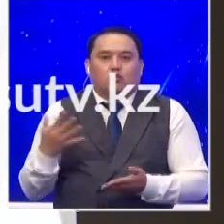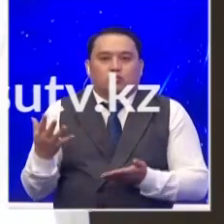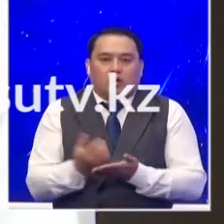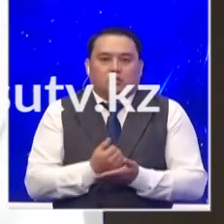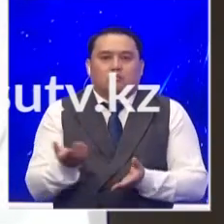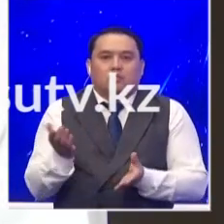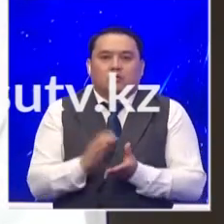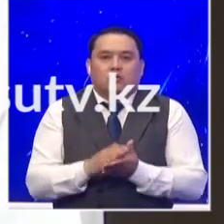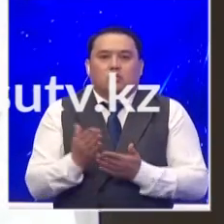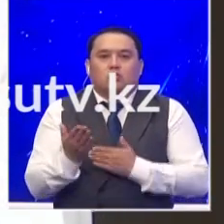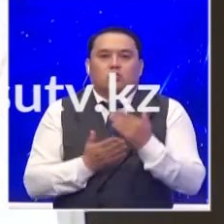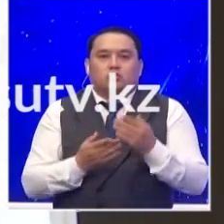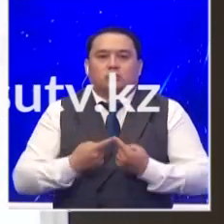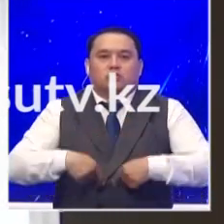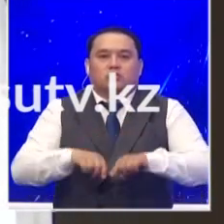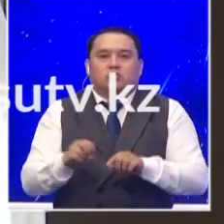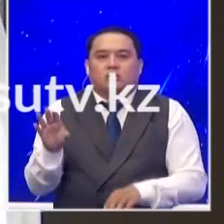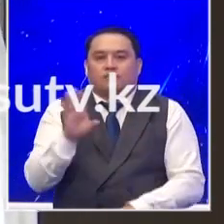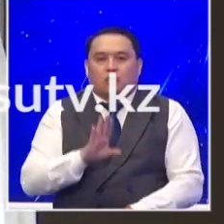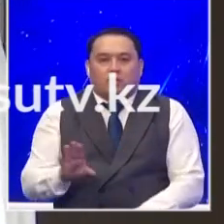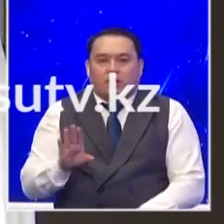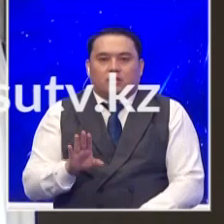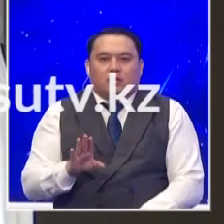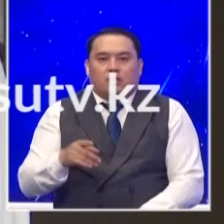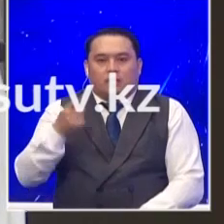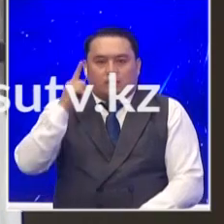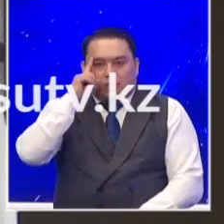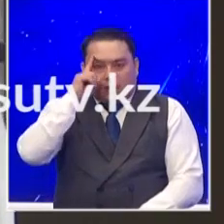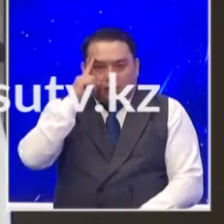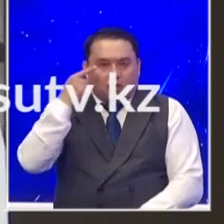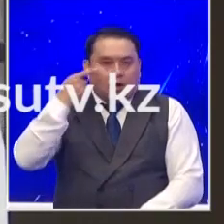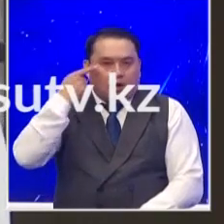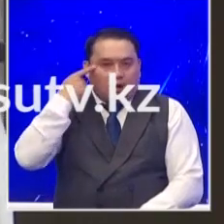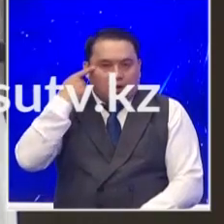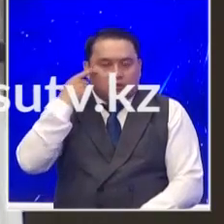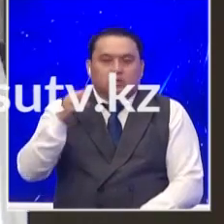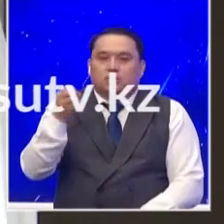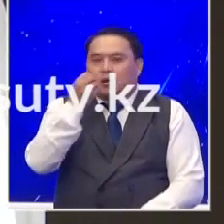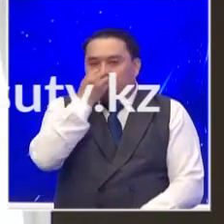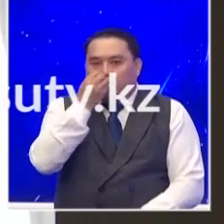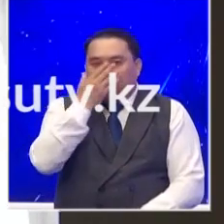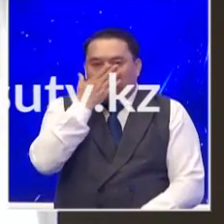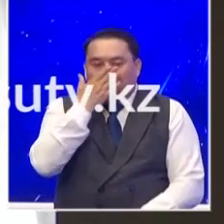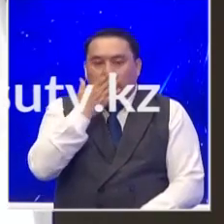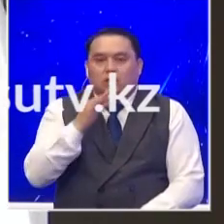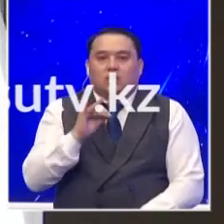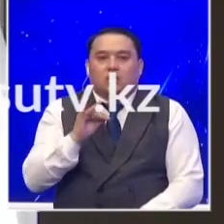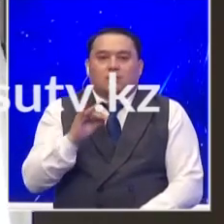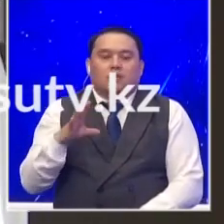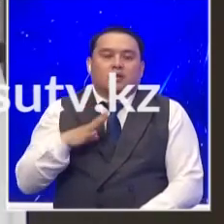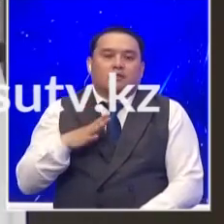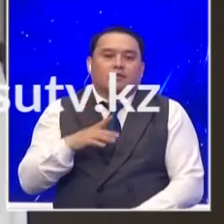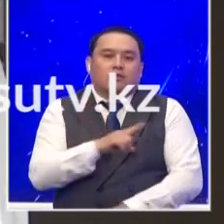познакомиться с ведущими специалистами в Европе, Монголии, Азии, в Японии, и побывать в